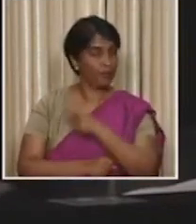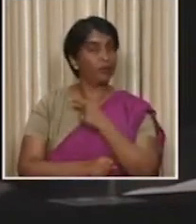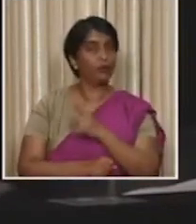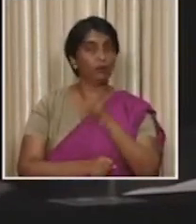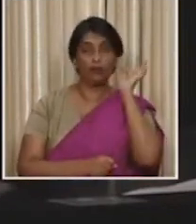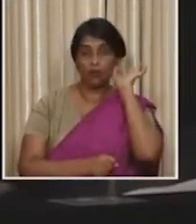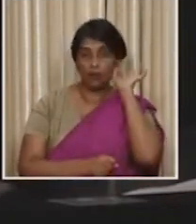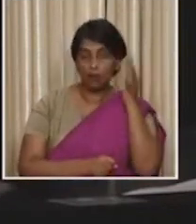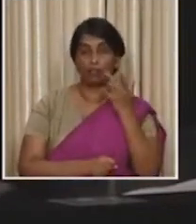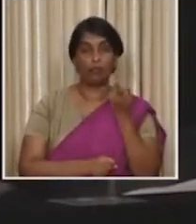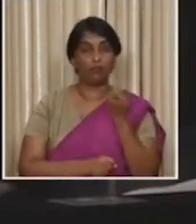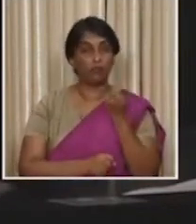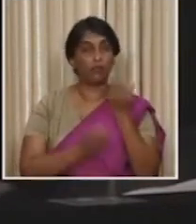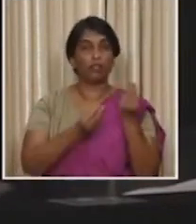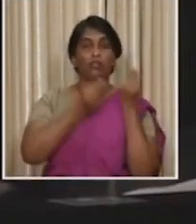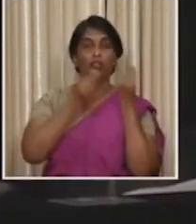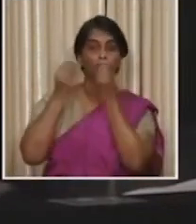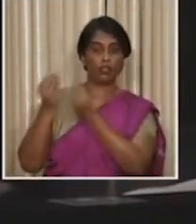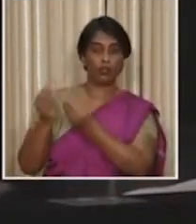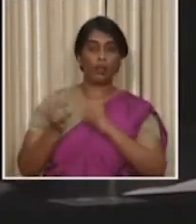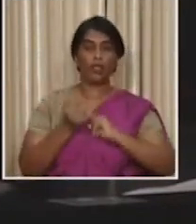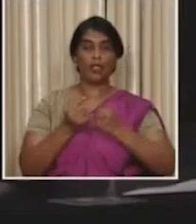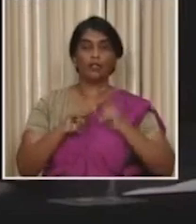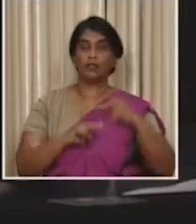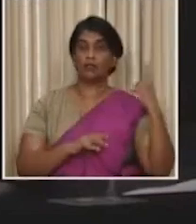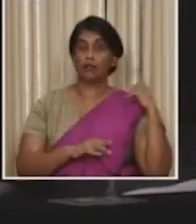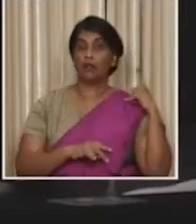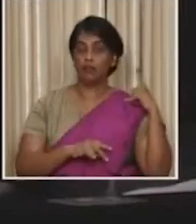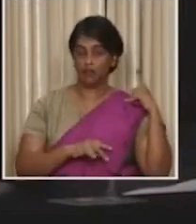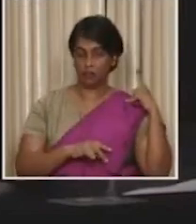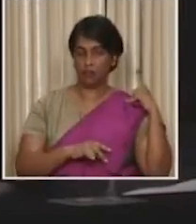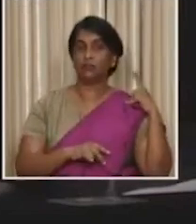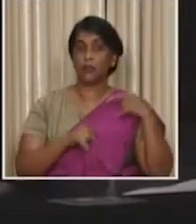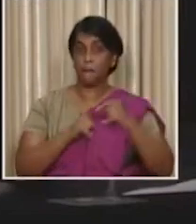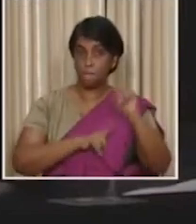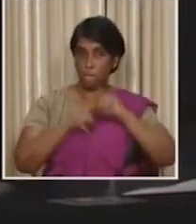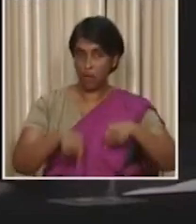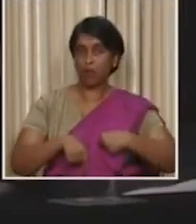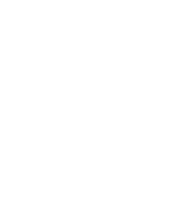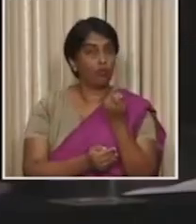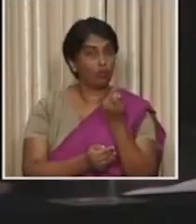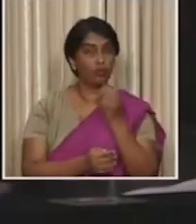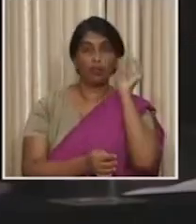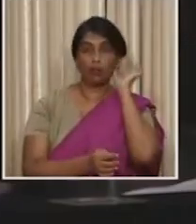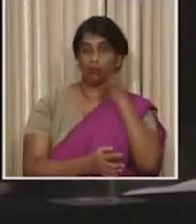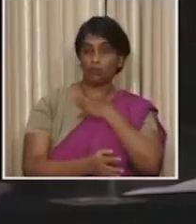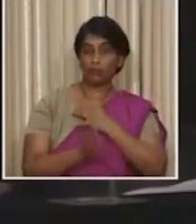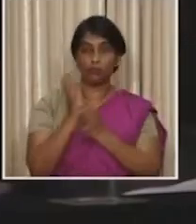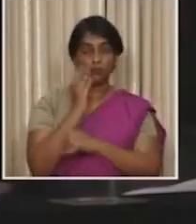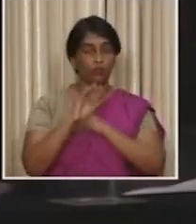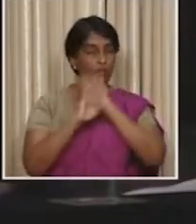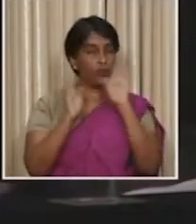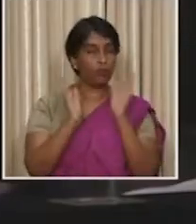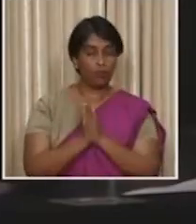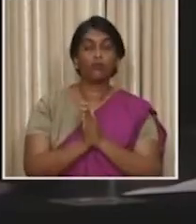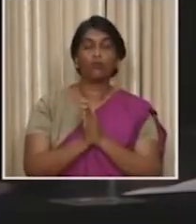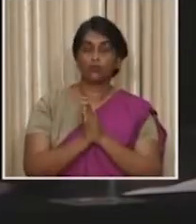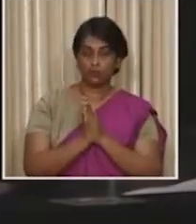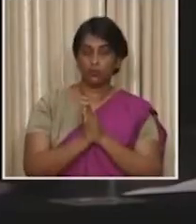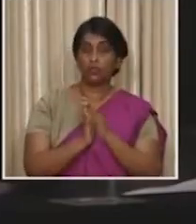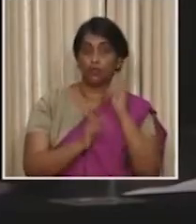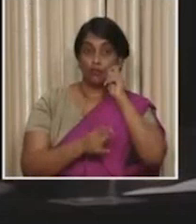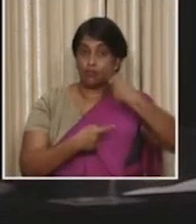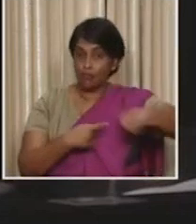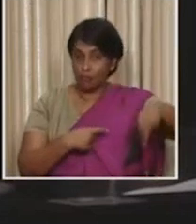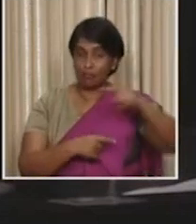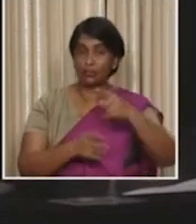குறிப்பிட்டிருக்கிறார், பல இடங்களிலே அவர் குறிப்பிட்டிருக்கிறார். அப்படியானால் இந்த நகைகளுக்கு என்ன நடந்தது? ஆனால் அவர்களுடைய நகைகளை